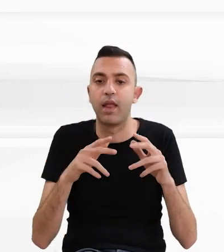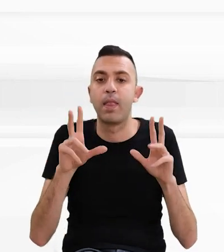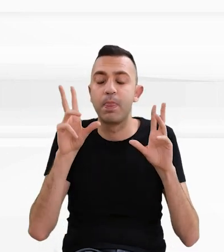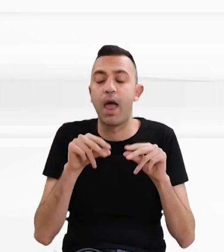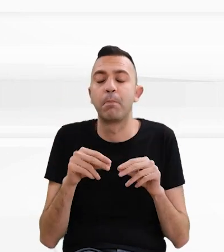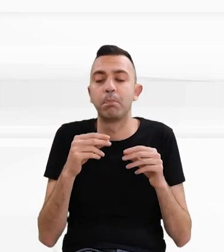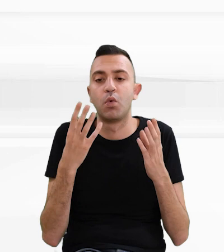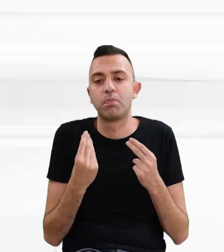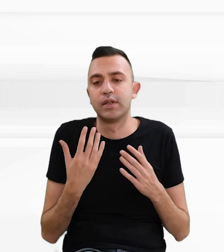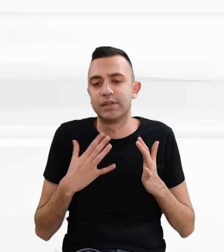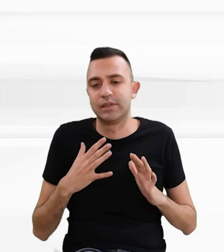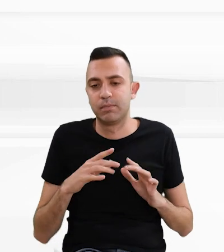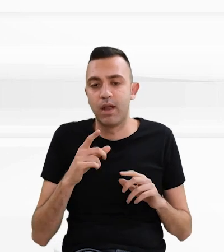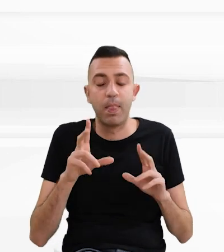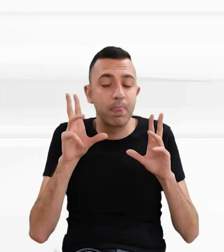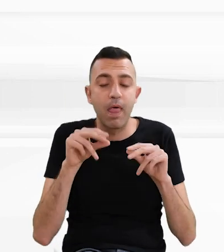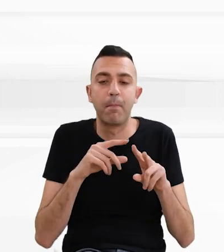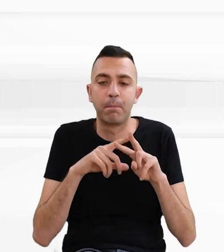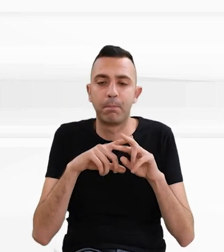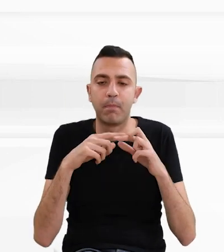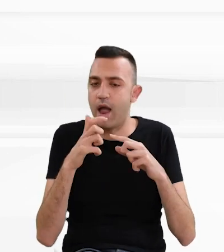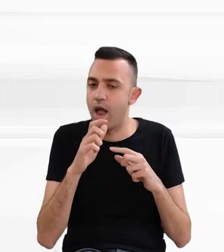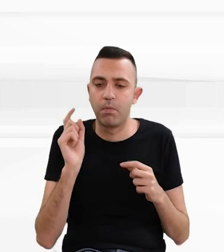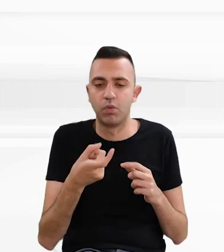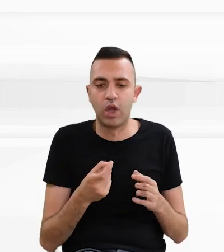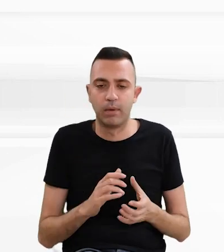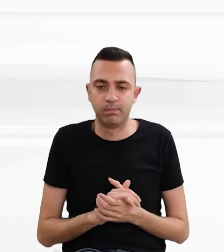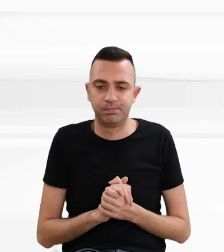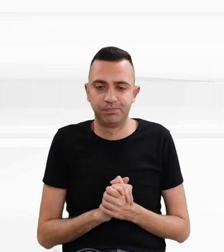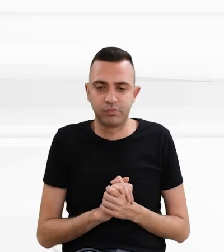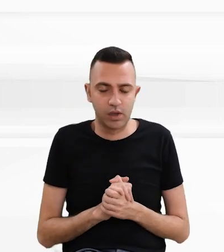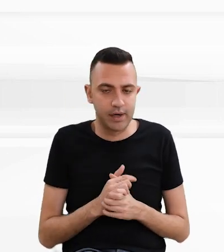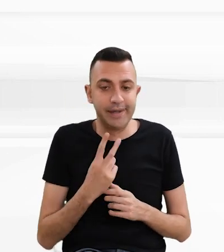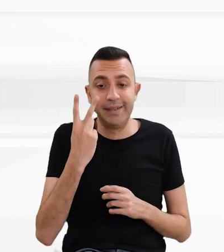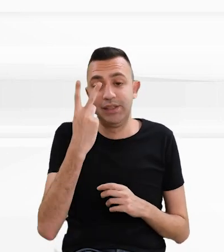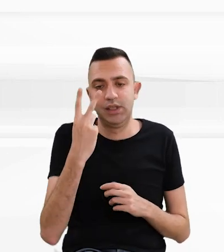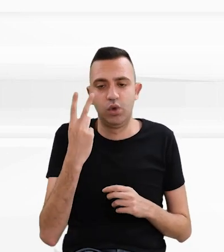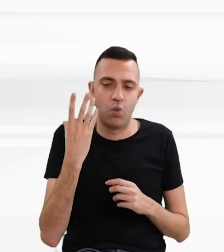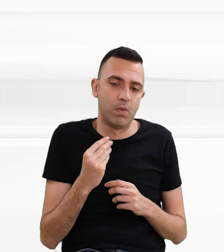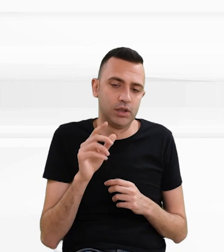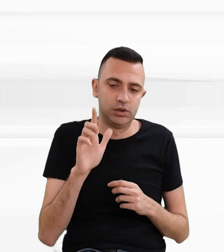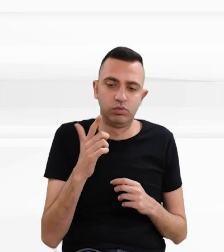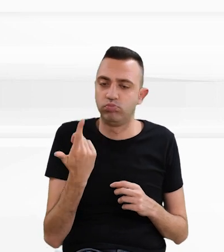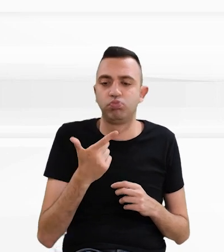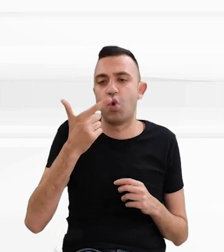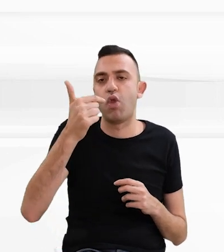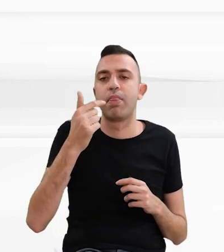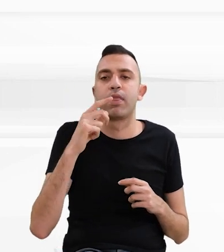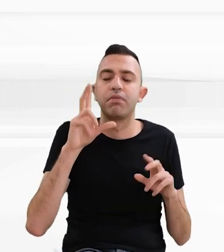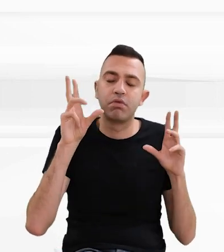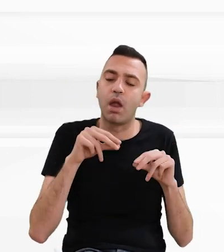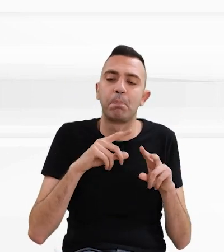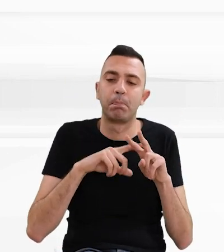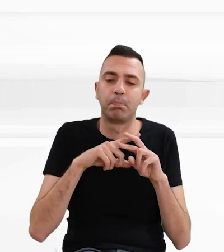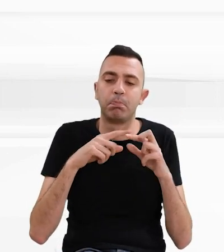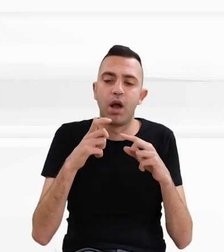sayıların tam kare olması istenmiş Peki tam kare sayılarımız bulalım mesela iki basamaklı olması lazım diyelim ki 16